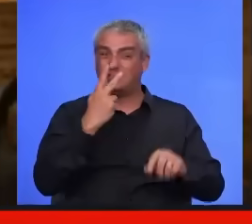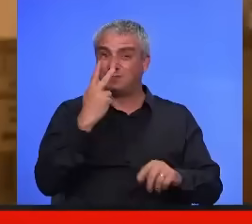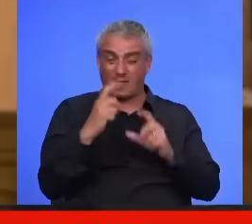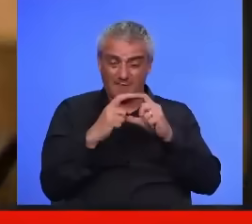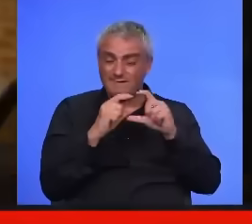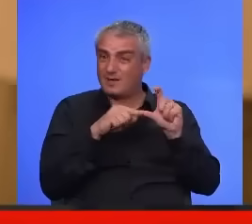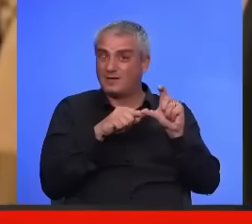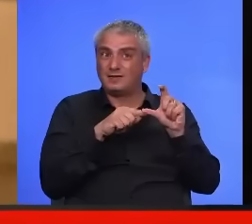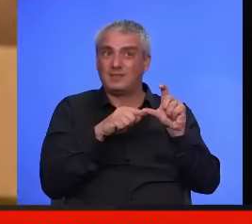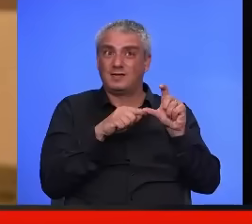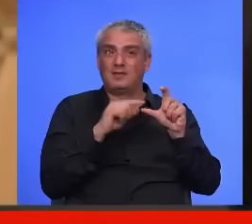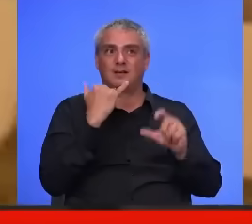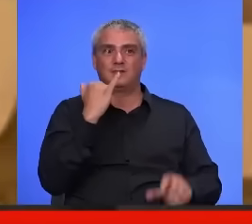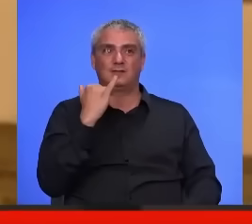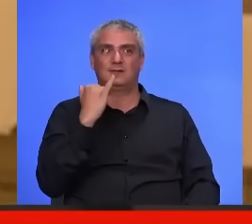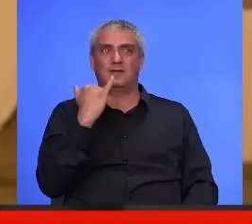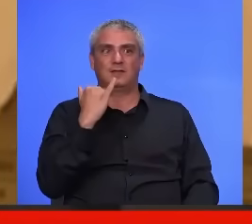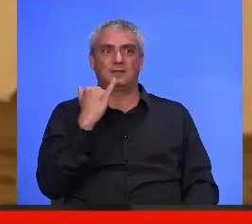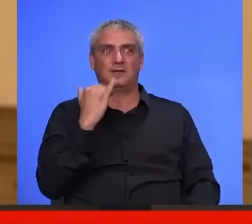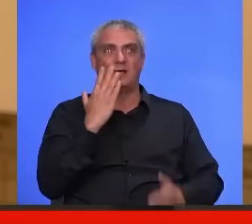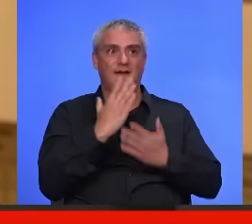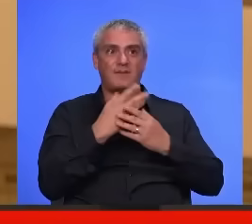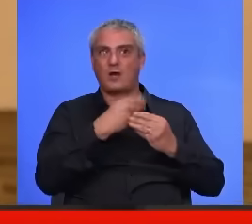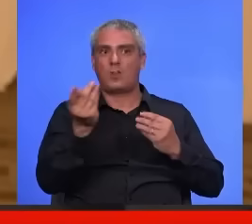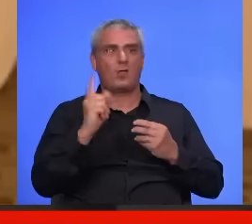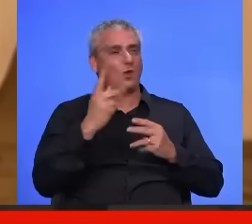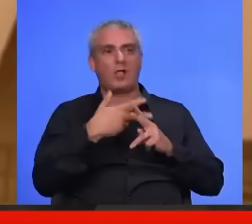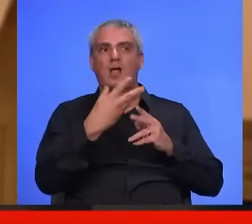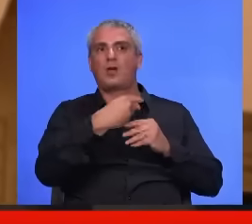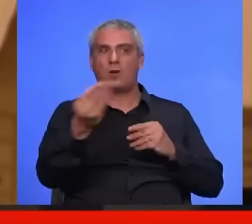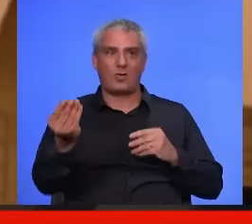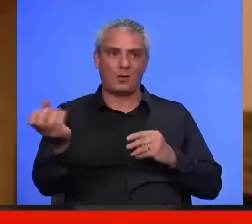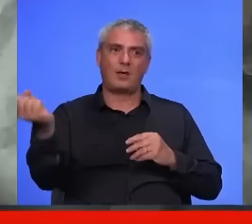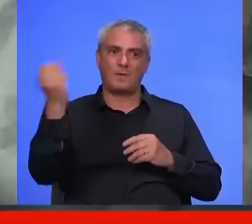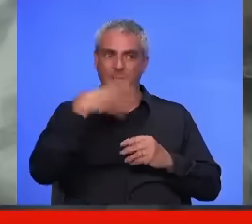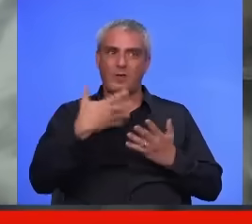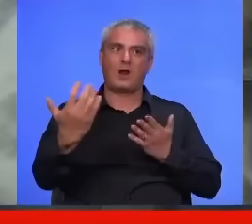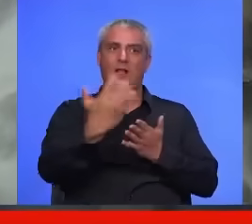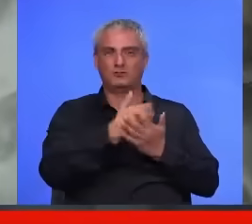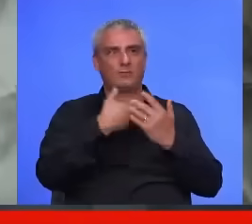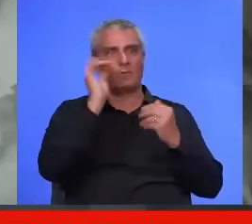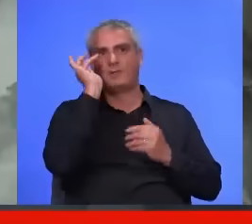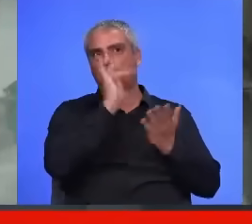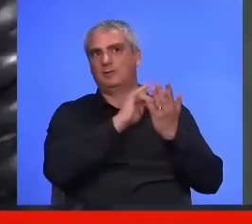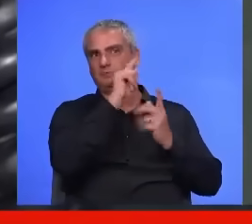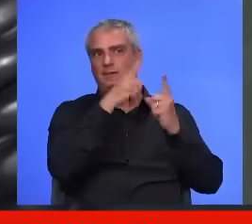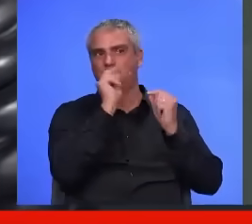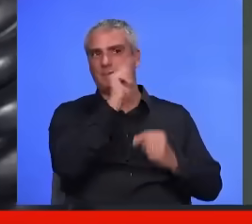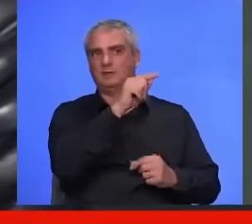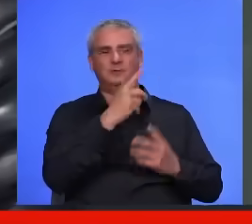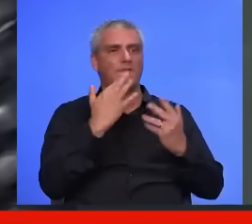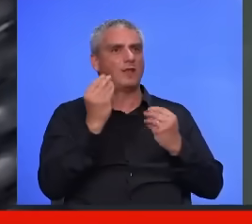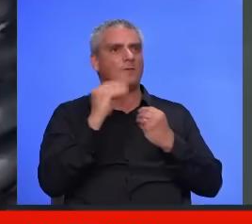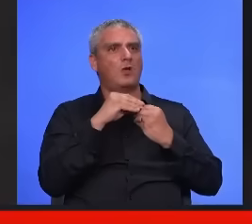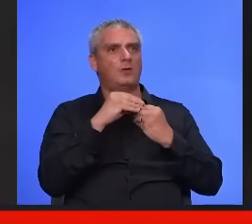אל קטנצ'יקים כאלה חולקו כבר מחוברים מ חלקו באו לאסוף ורובם בעזה וכמה עוד